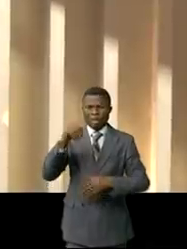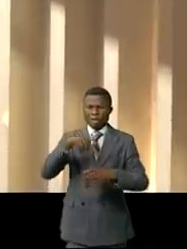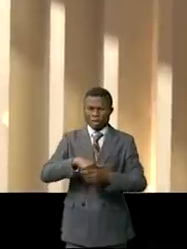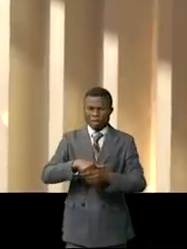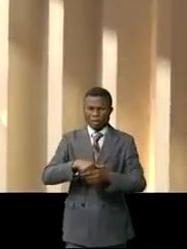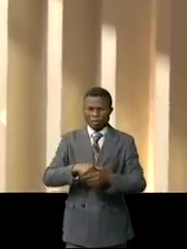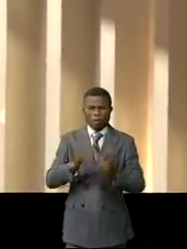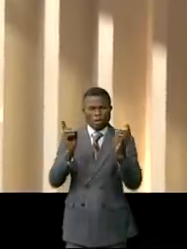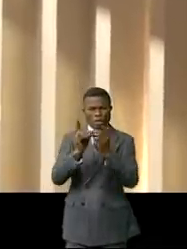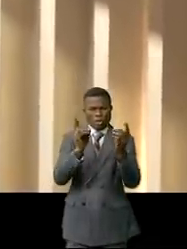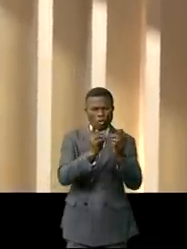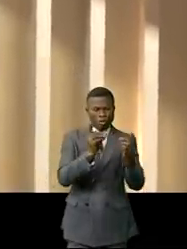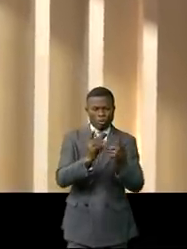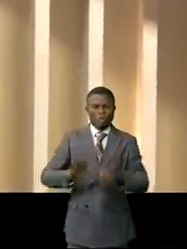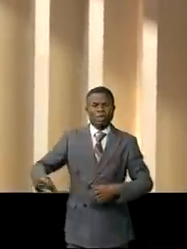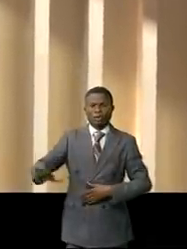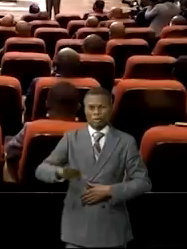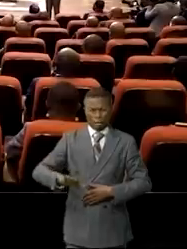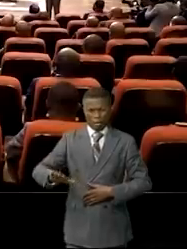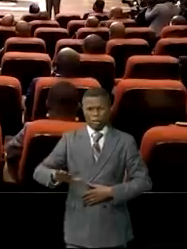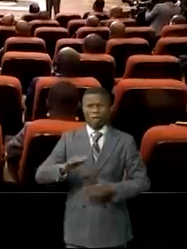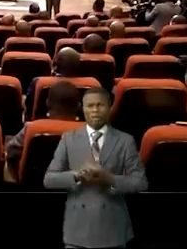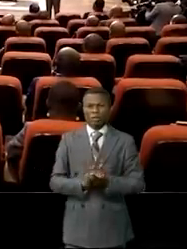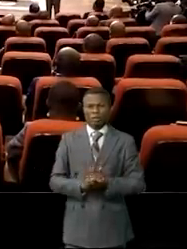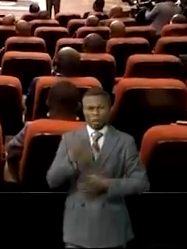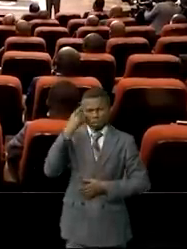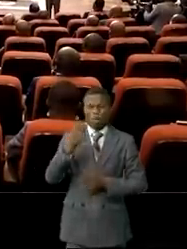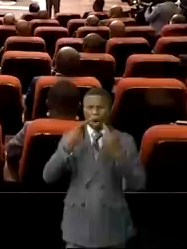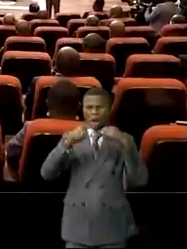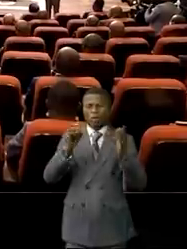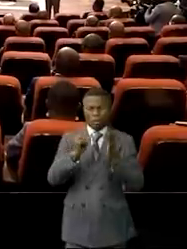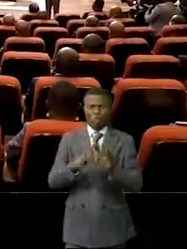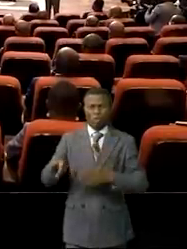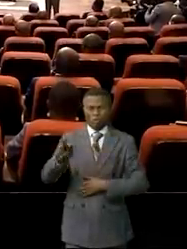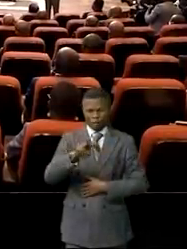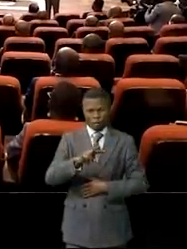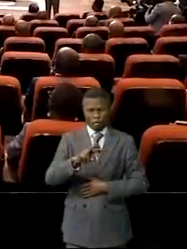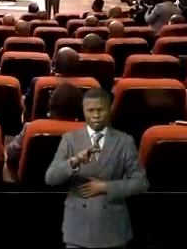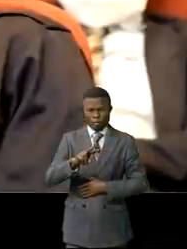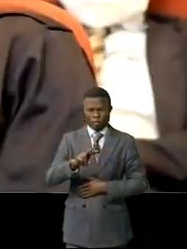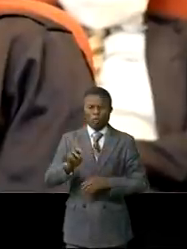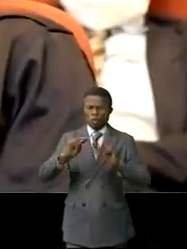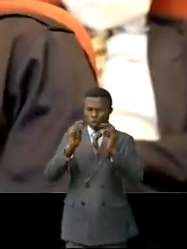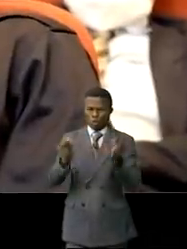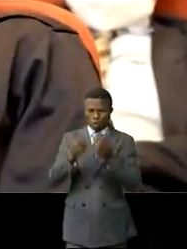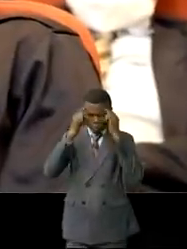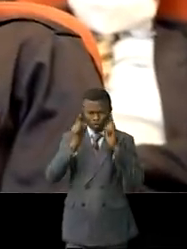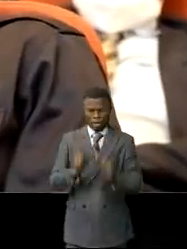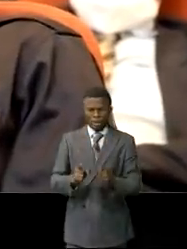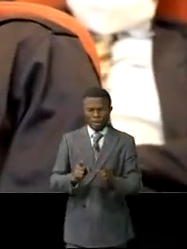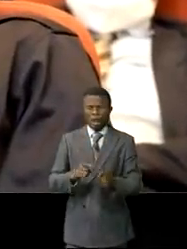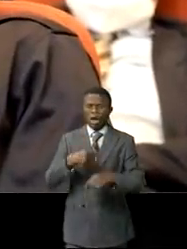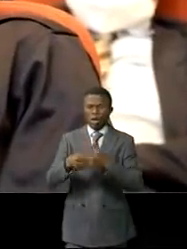des consultations nationales. Pour rappel, un consensus s'était largement